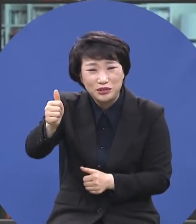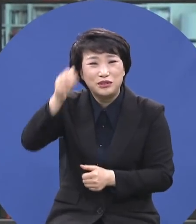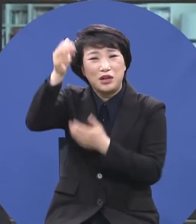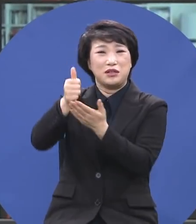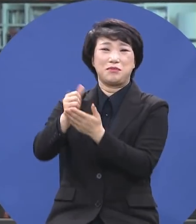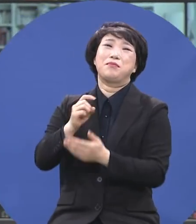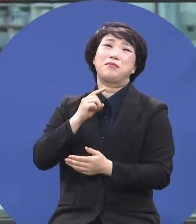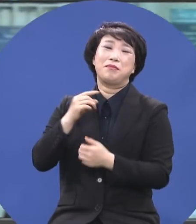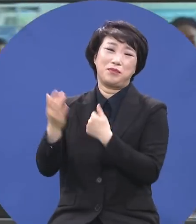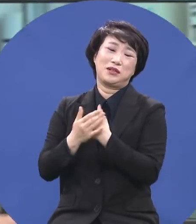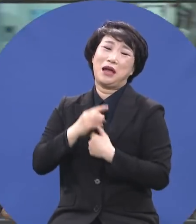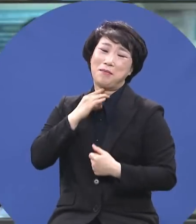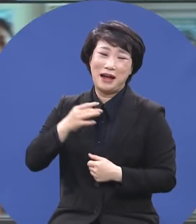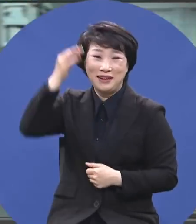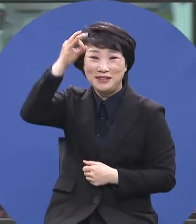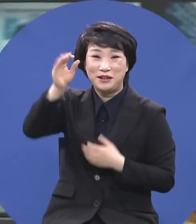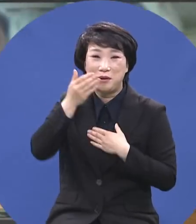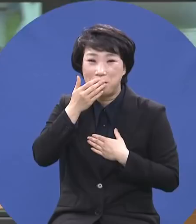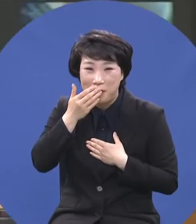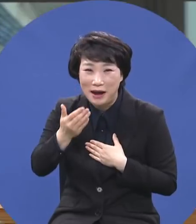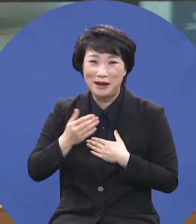성령으로만 시인할 수 있다 이 말입니다.